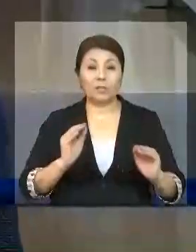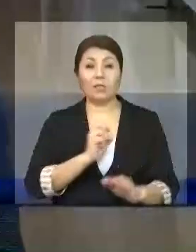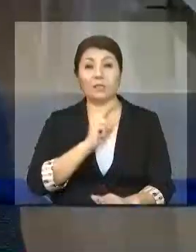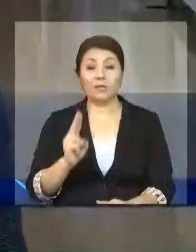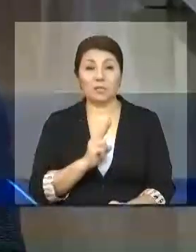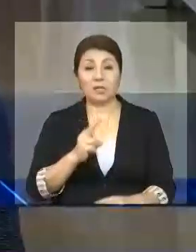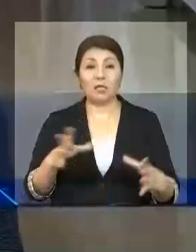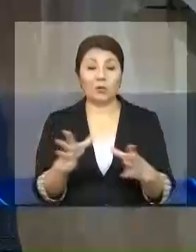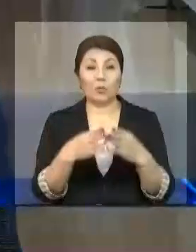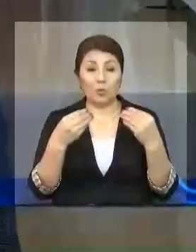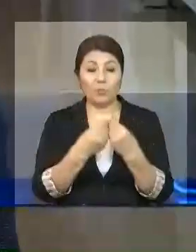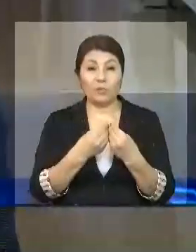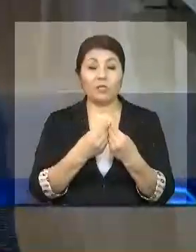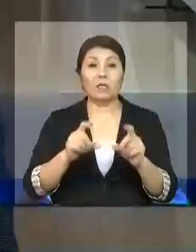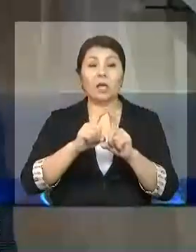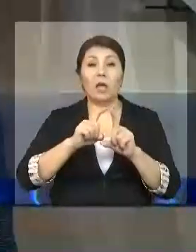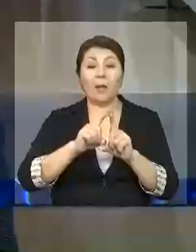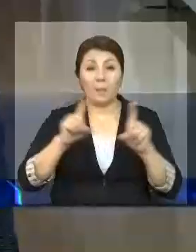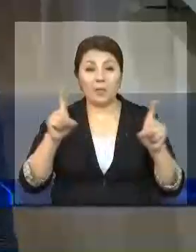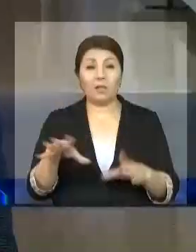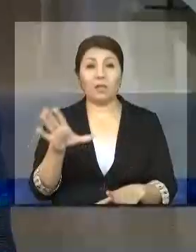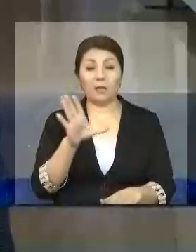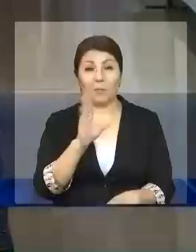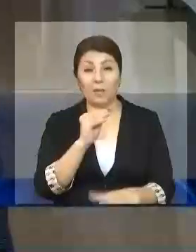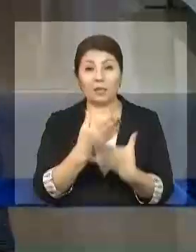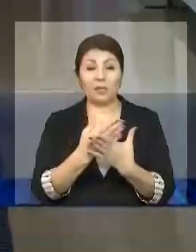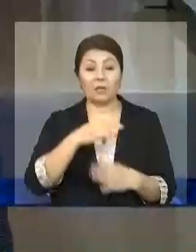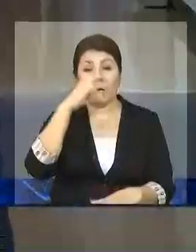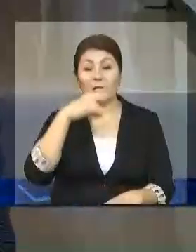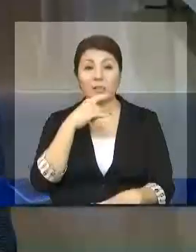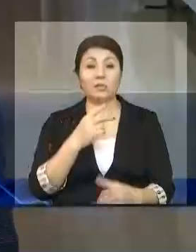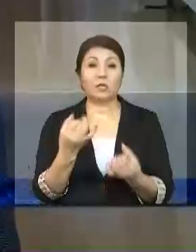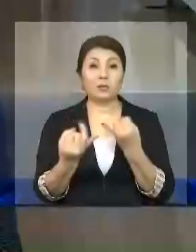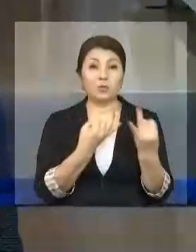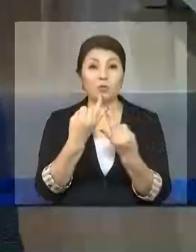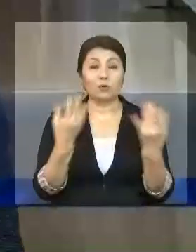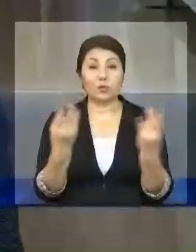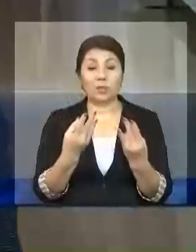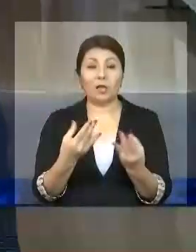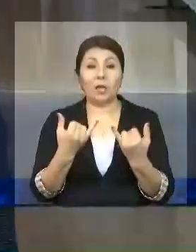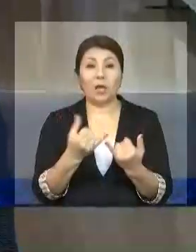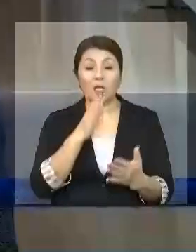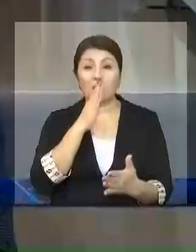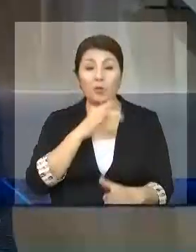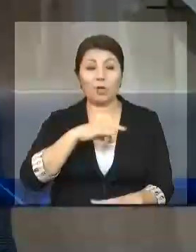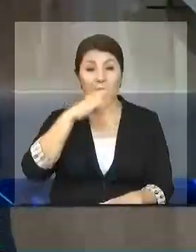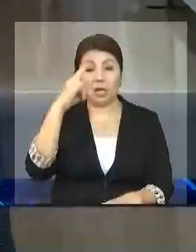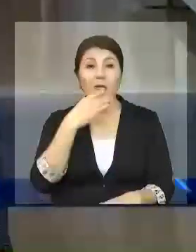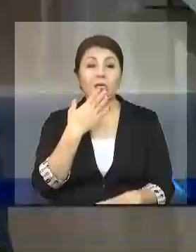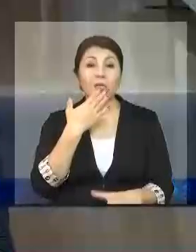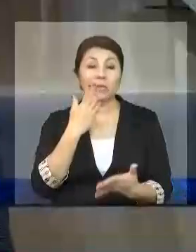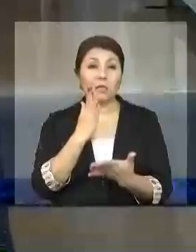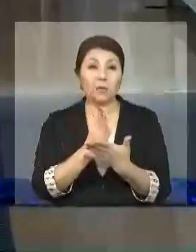оқу орнында да жүйеге түседі. Біз қазір барлық жоқ деп айта алмаймыз. Әрине, қазіргі уақытта барлық жерде де мемлекеттік тілде жүреді.